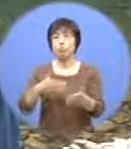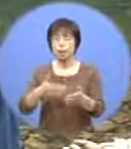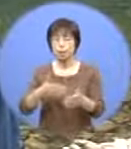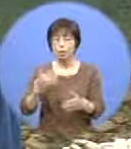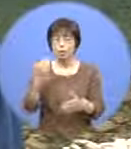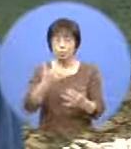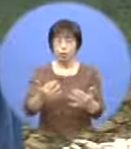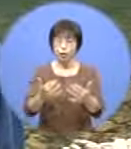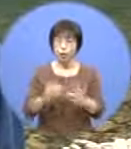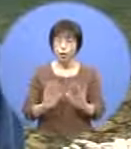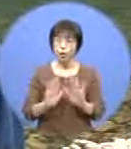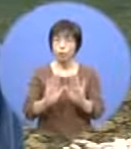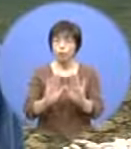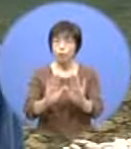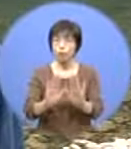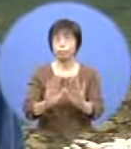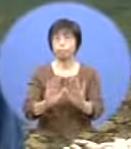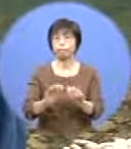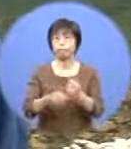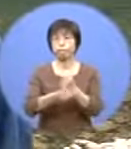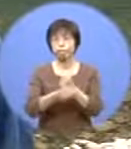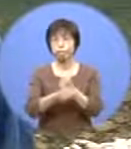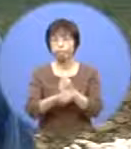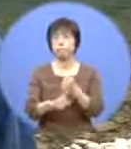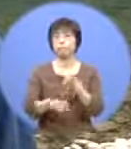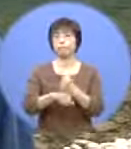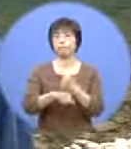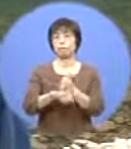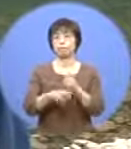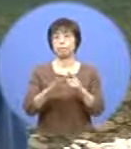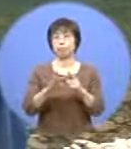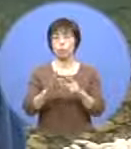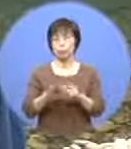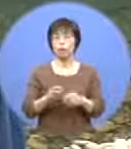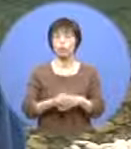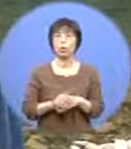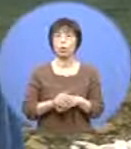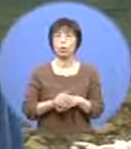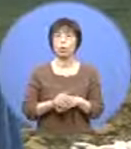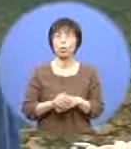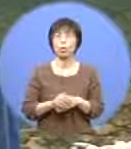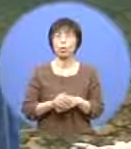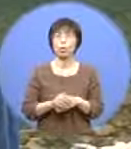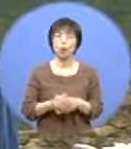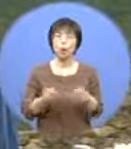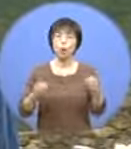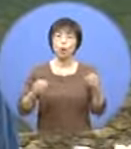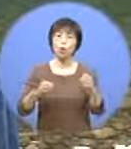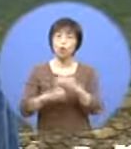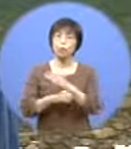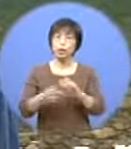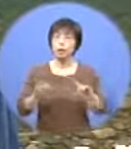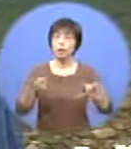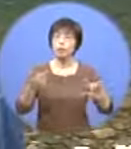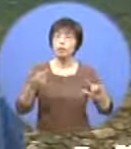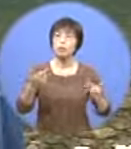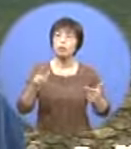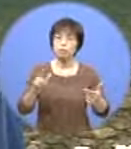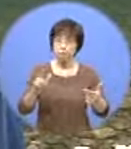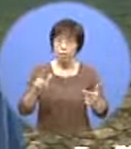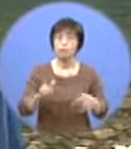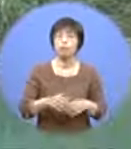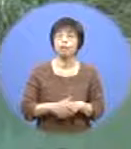を防ぐのにね、大変なんです。それと、船と違って、海の船と違って、